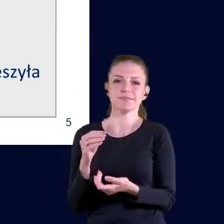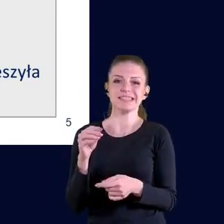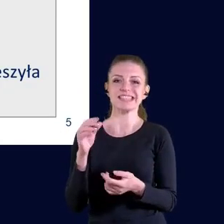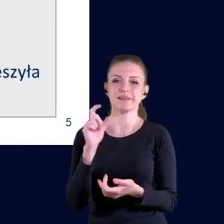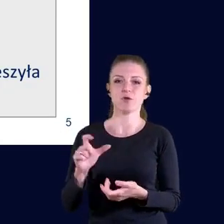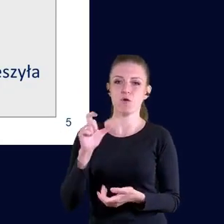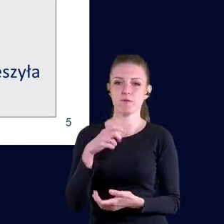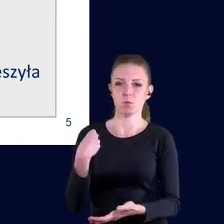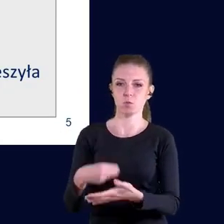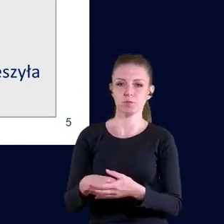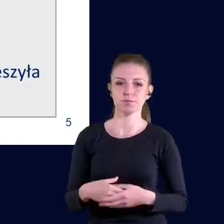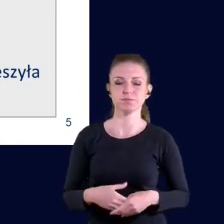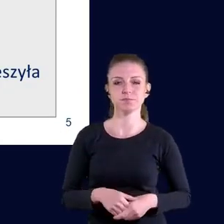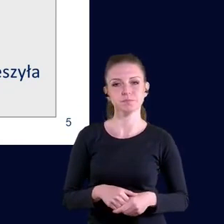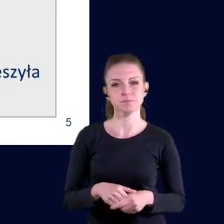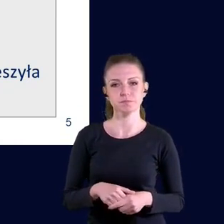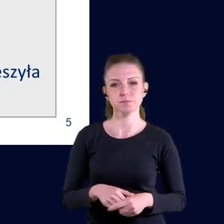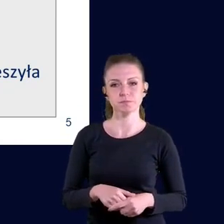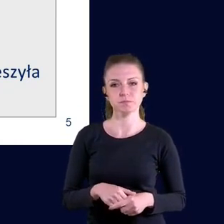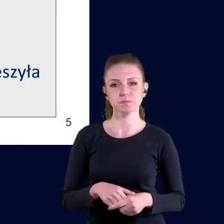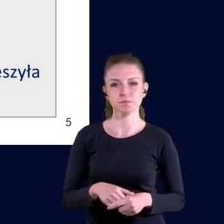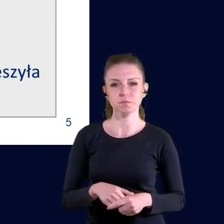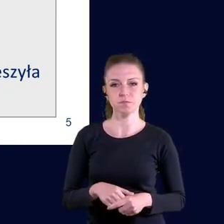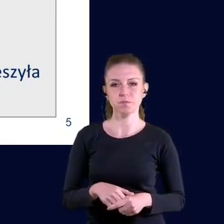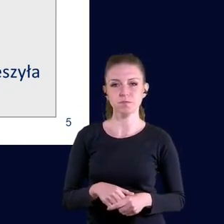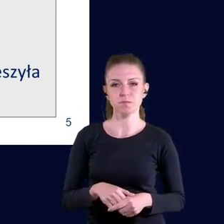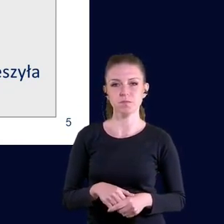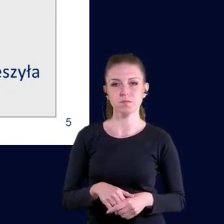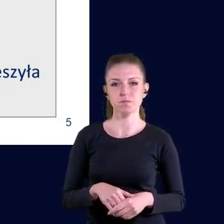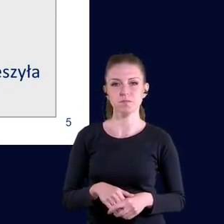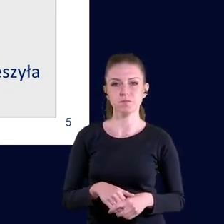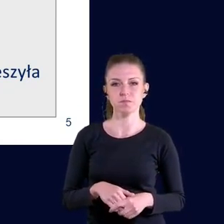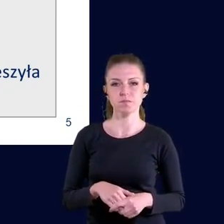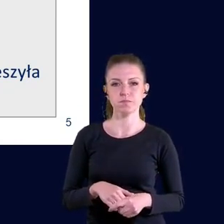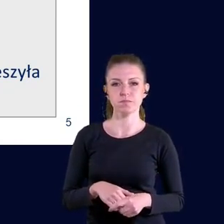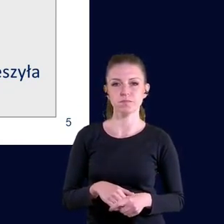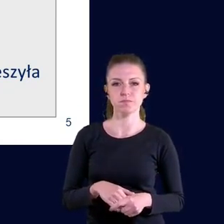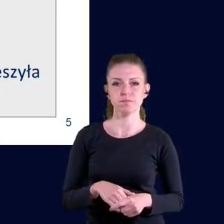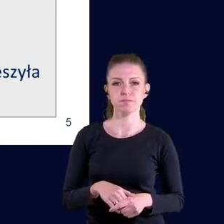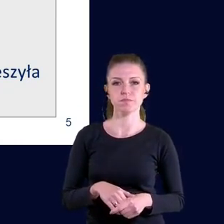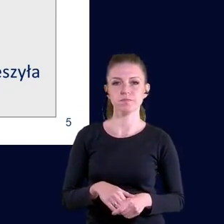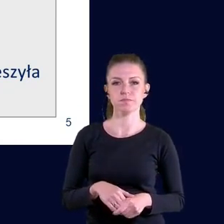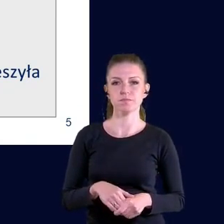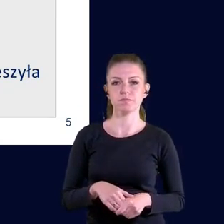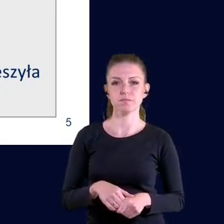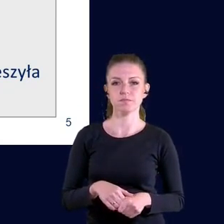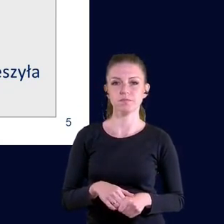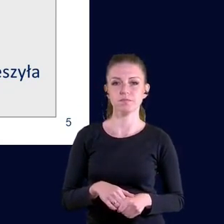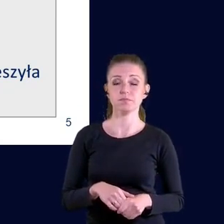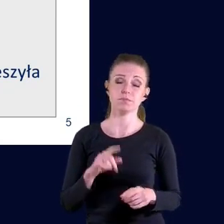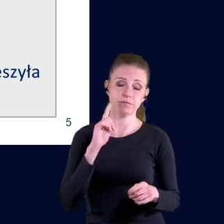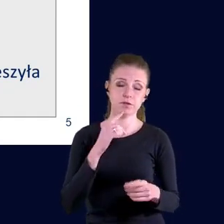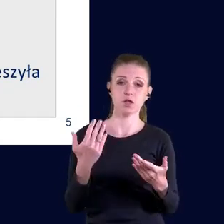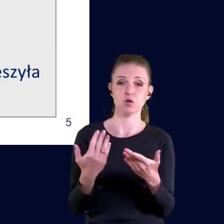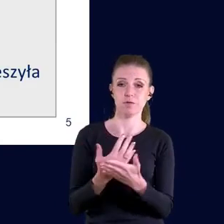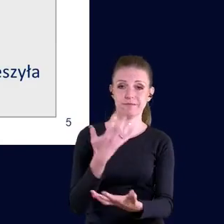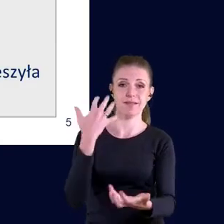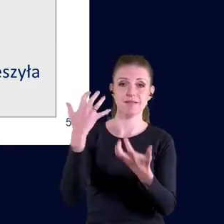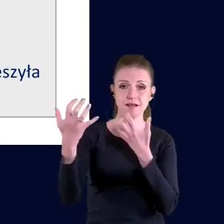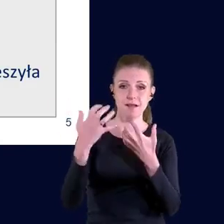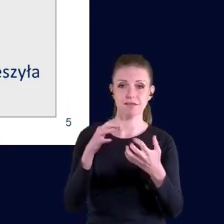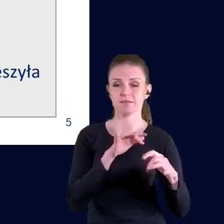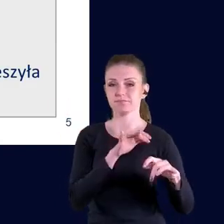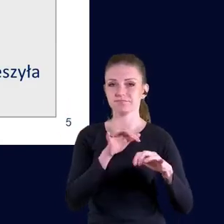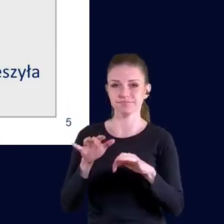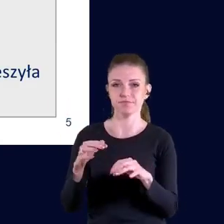się z budowaniem silnych struktur IT w wydawnictwach w otwarciem na napływ szerokiego strumienia nowych danych i o